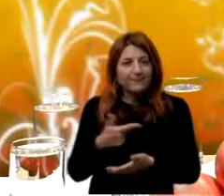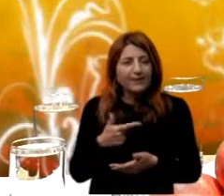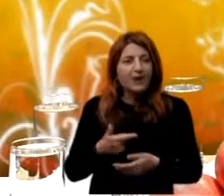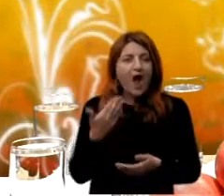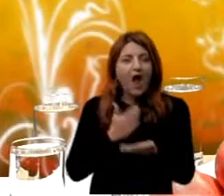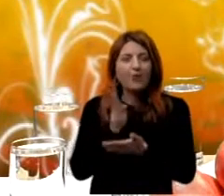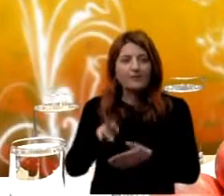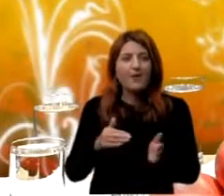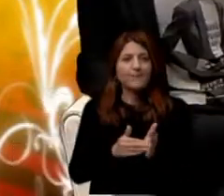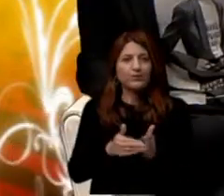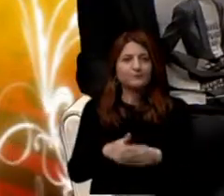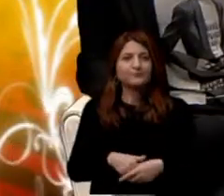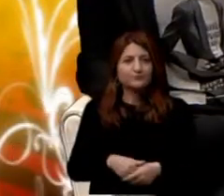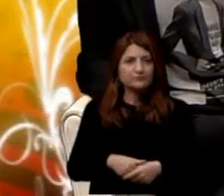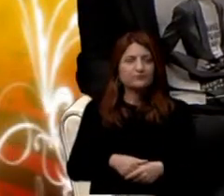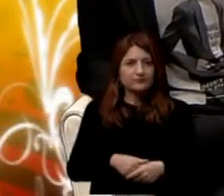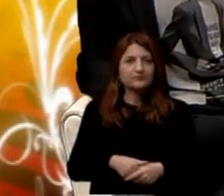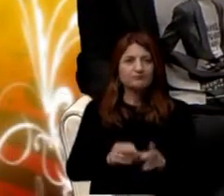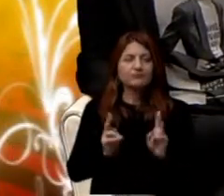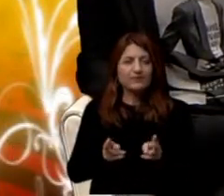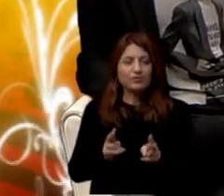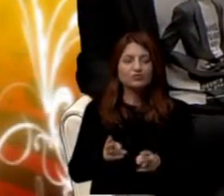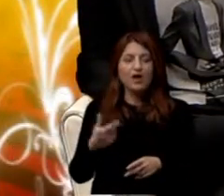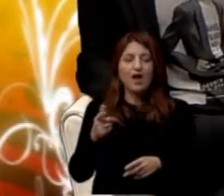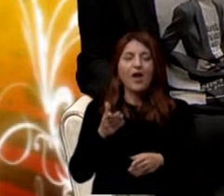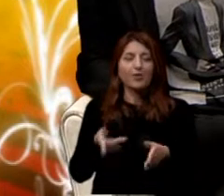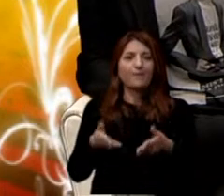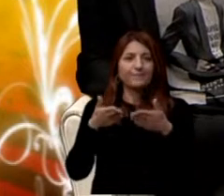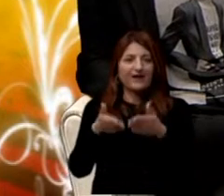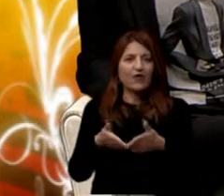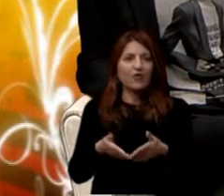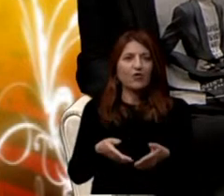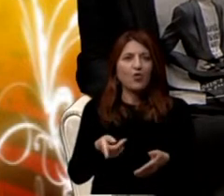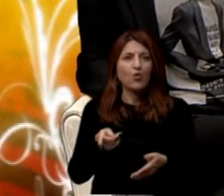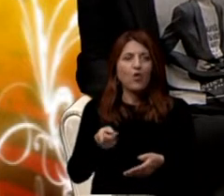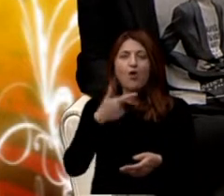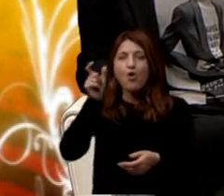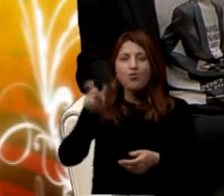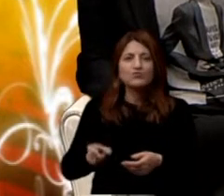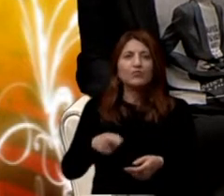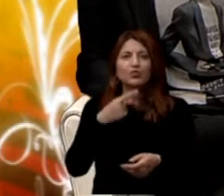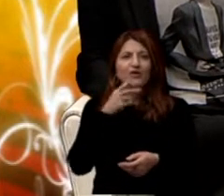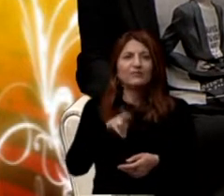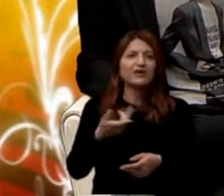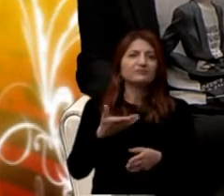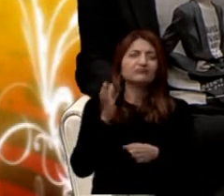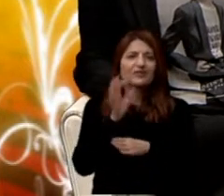ima tu potrebu? Pa može, da. Obično je preporuka bila, pogotovo još kod osoba koje su na